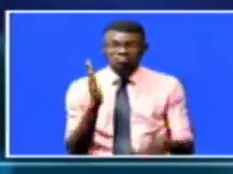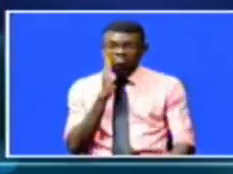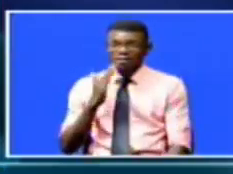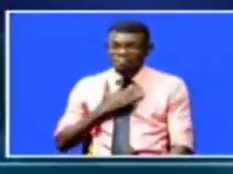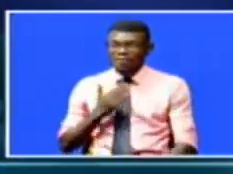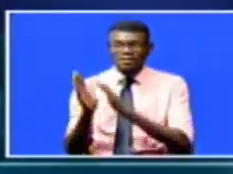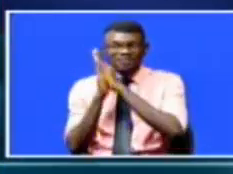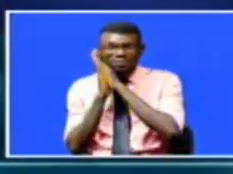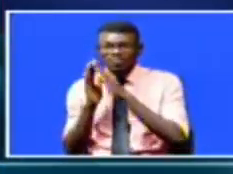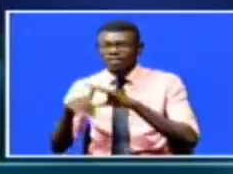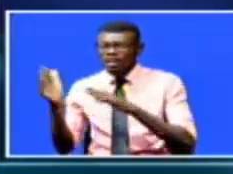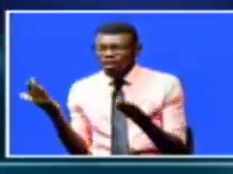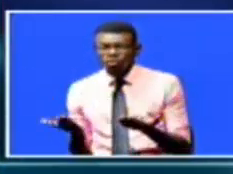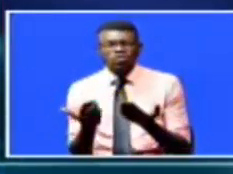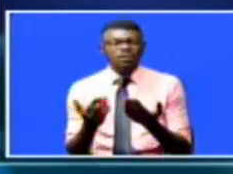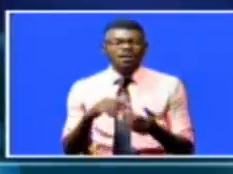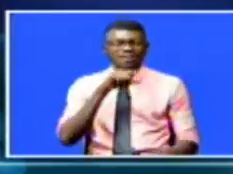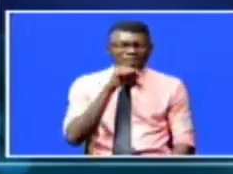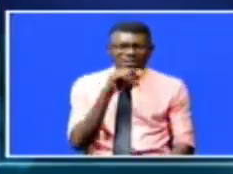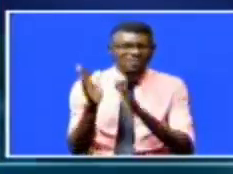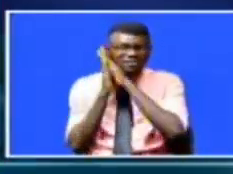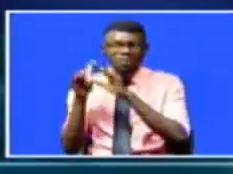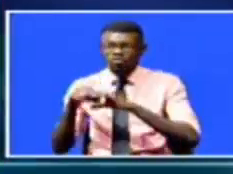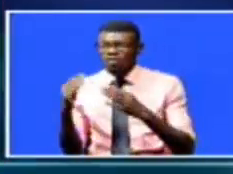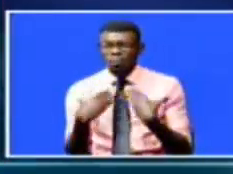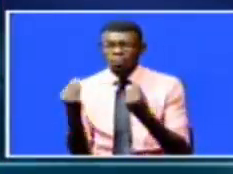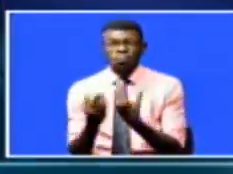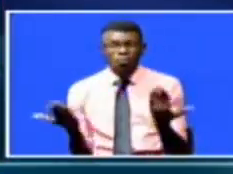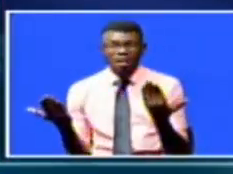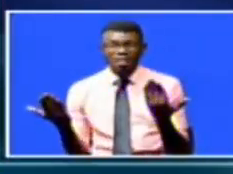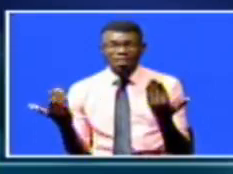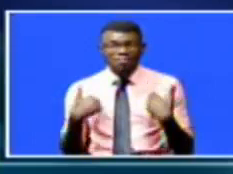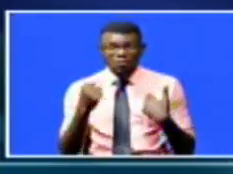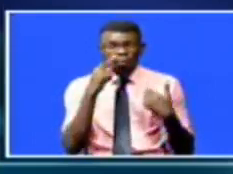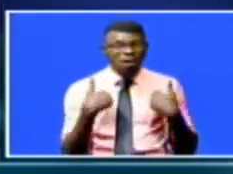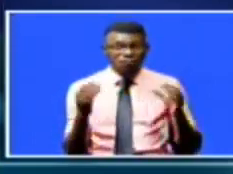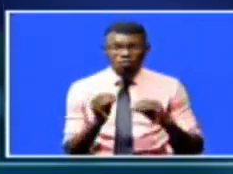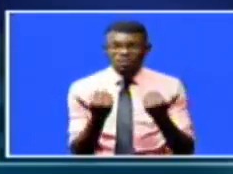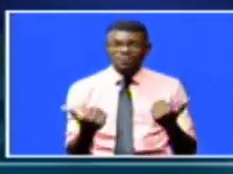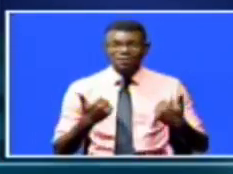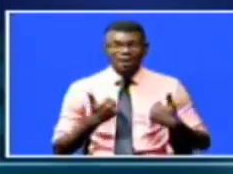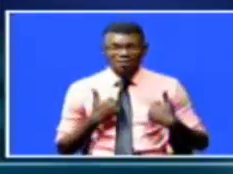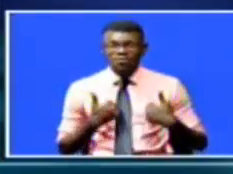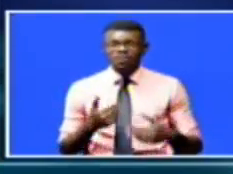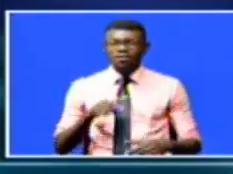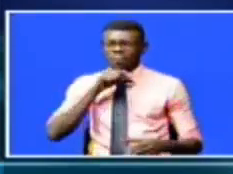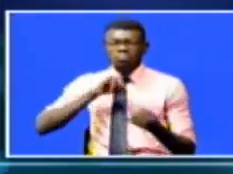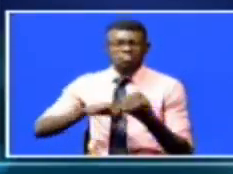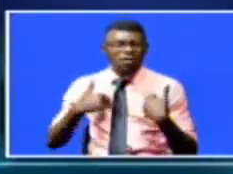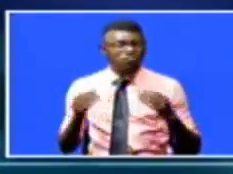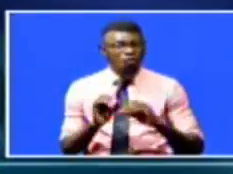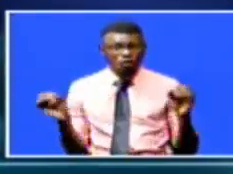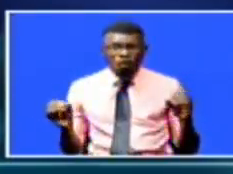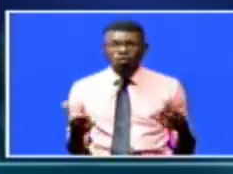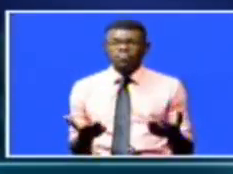nje, kijana nalala nje, baba nalala nje. Tutaenda wapi? Sina mahali ya kwenda, niko na watoto, mimi sina bwana, sina shamba, sina